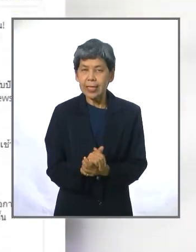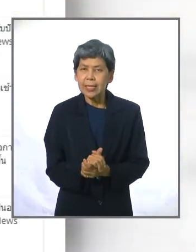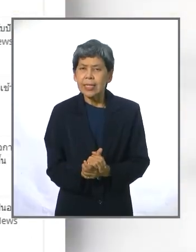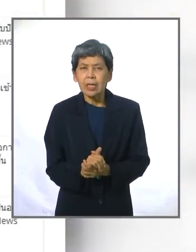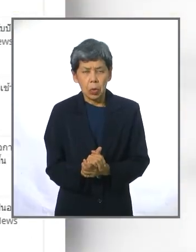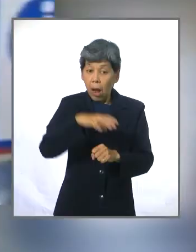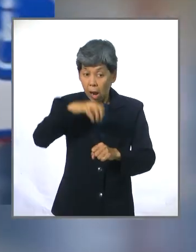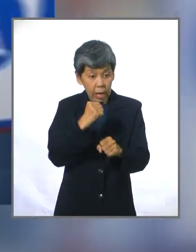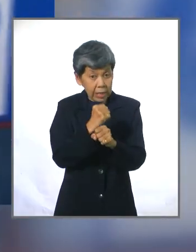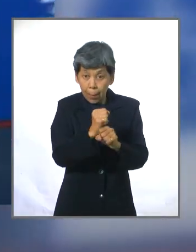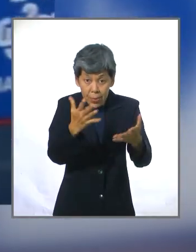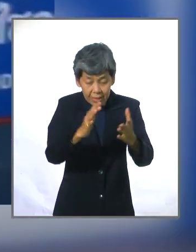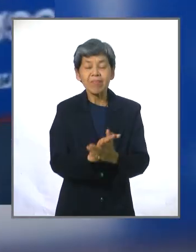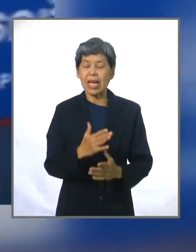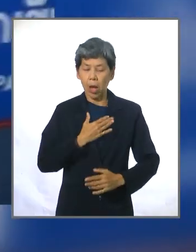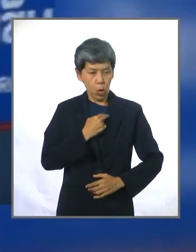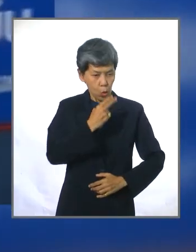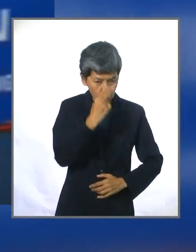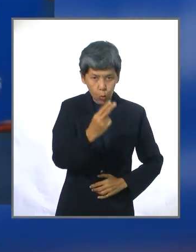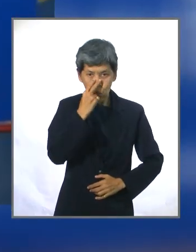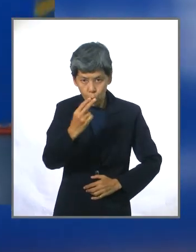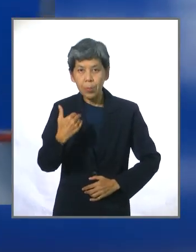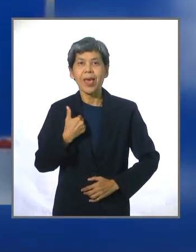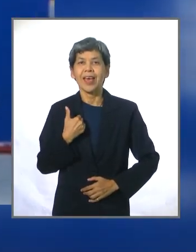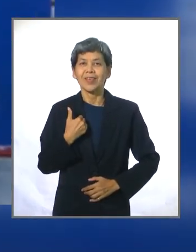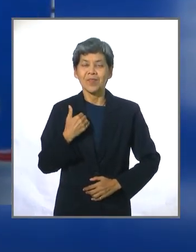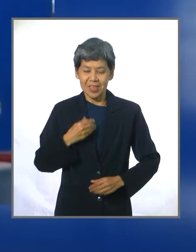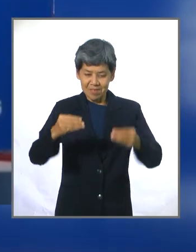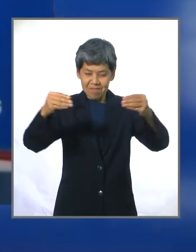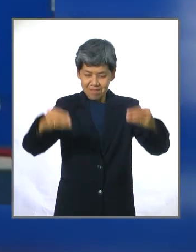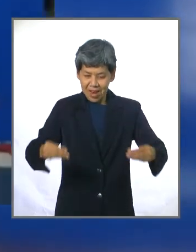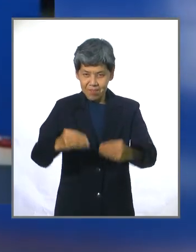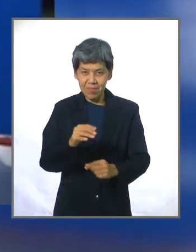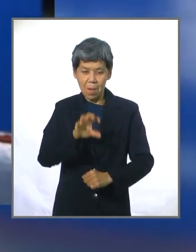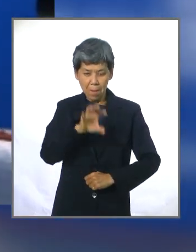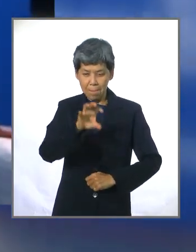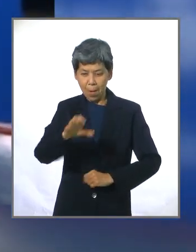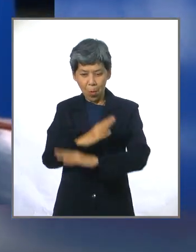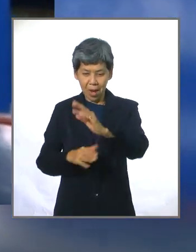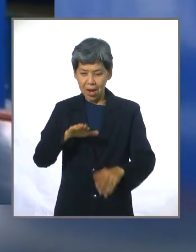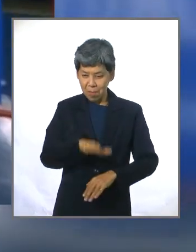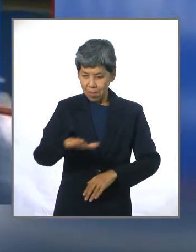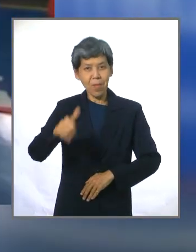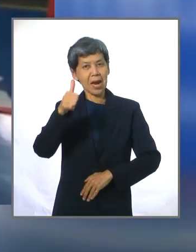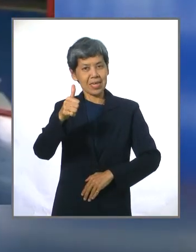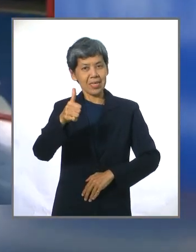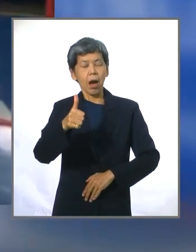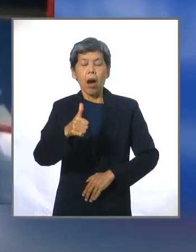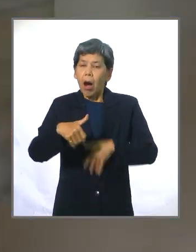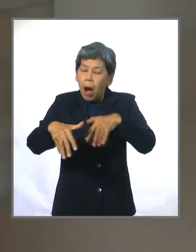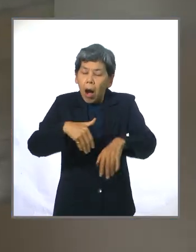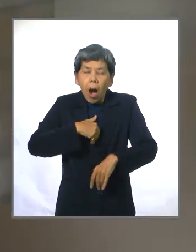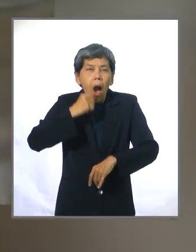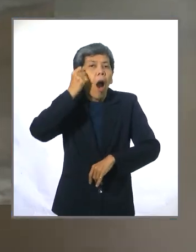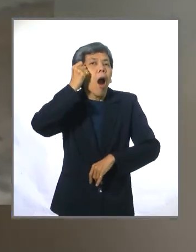ประสบการณ์จริงของมีอากาศสอดแทรกด้วยคุณธรรม 5ประการได้แก่พอเพียงมีวินัยสุจริตจิต